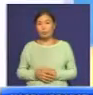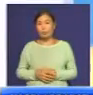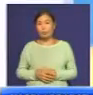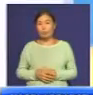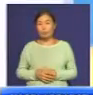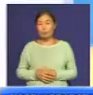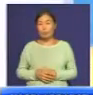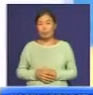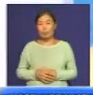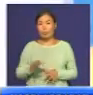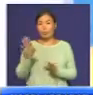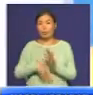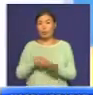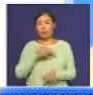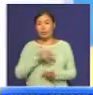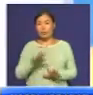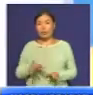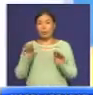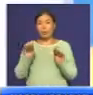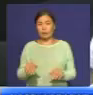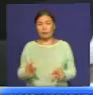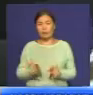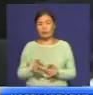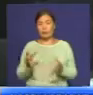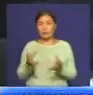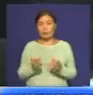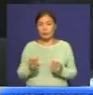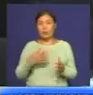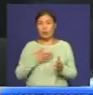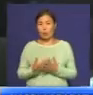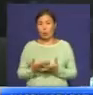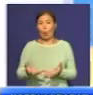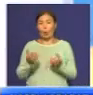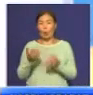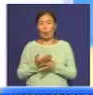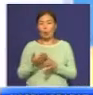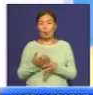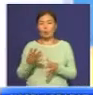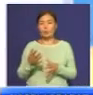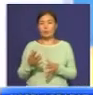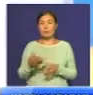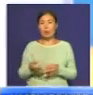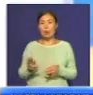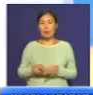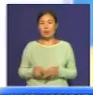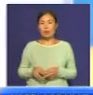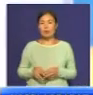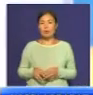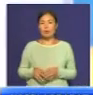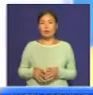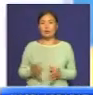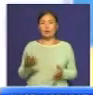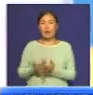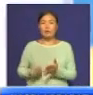Жұмыссыздық басқармасынан жұмысқа орналасу жаңағы ерікті құтқарушыларды біздер осы